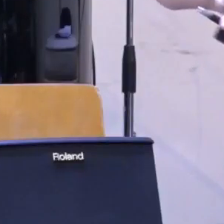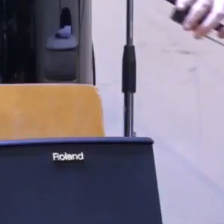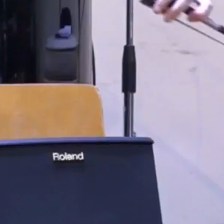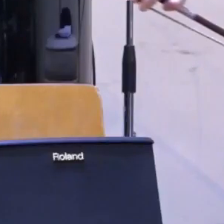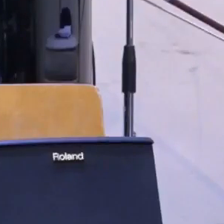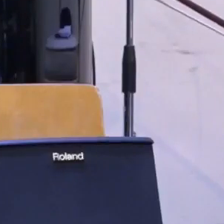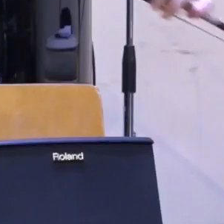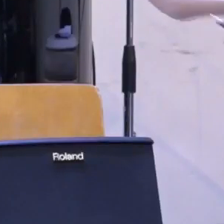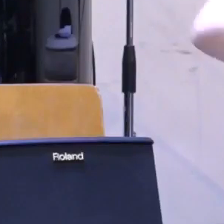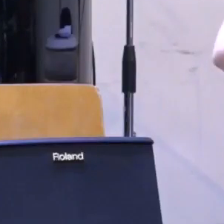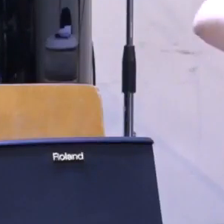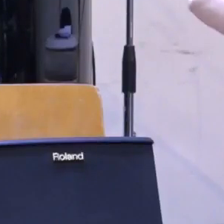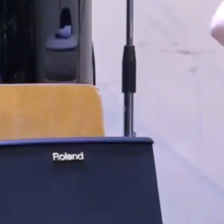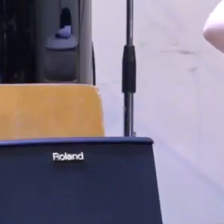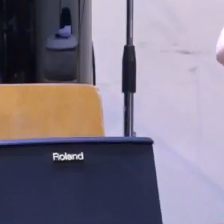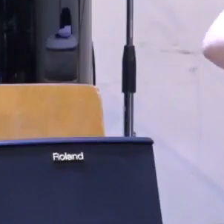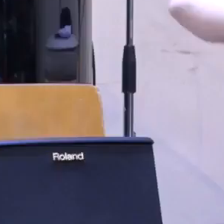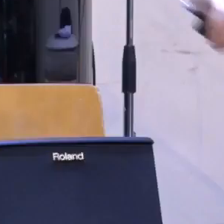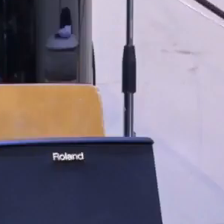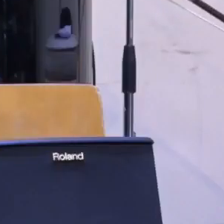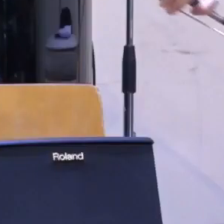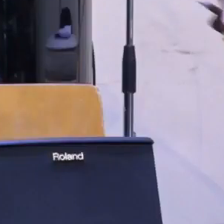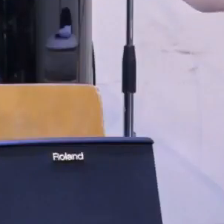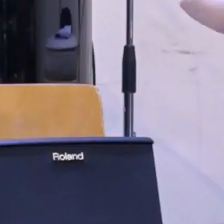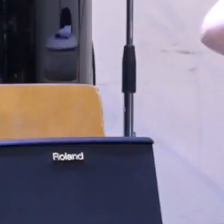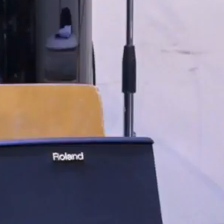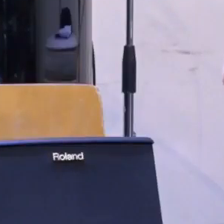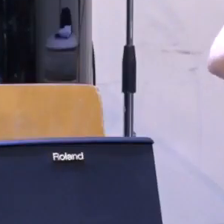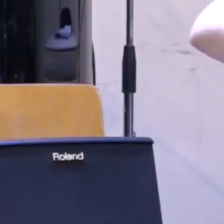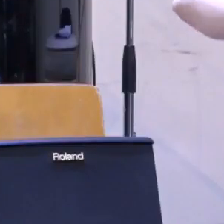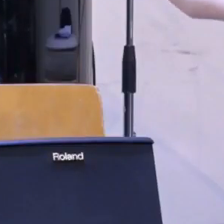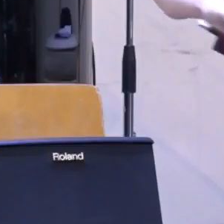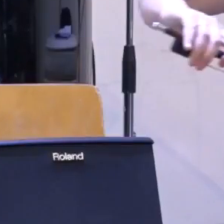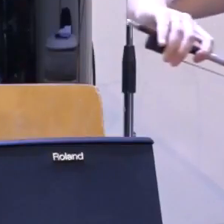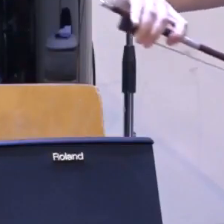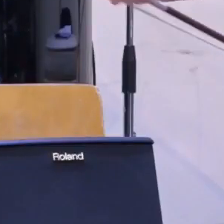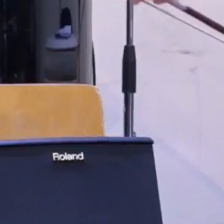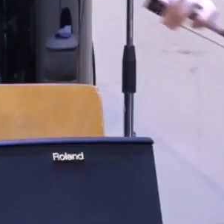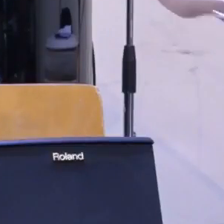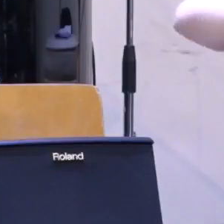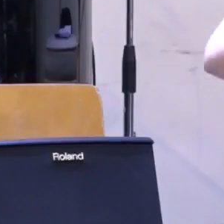Thank you.